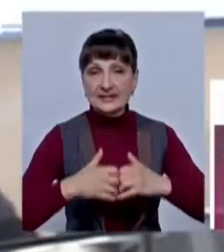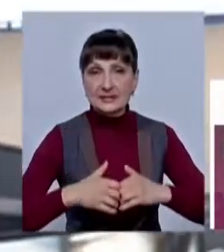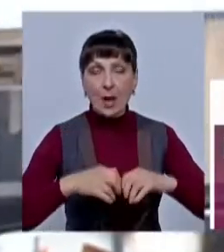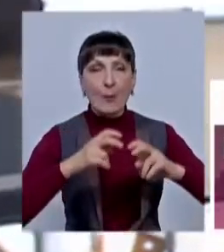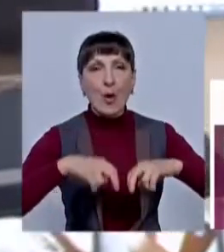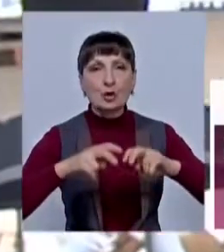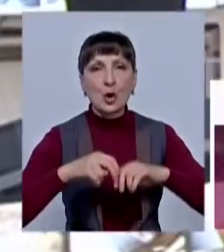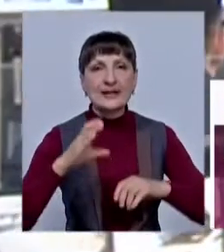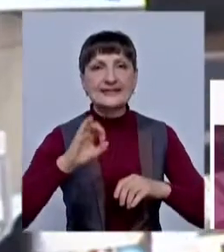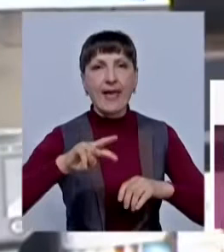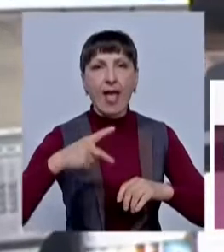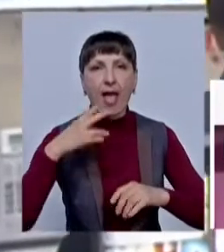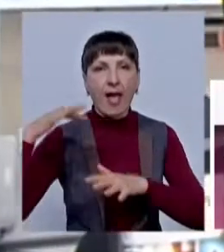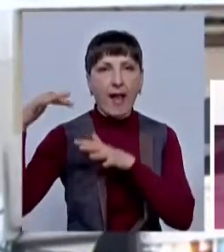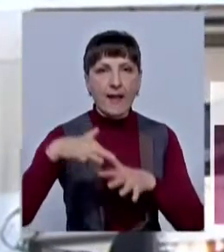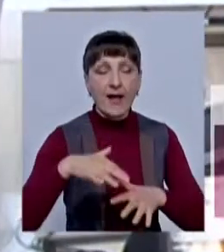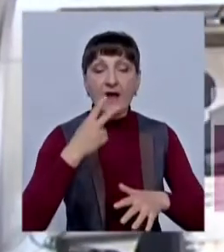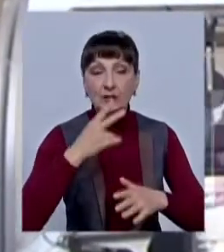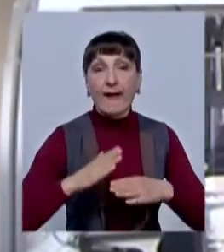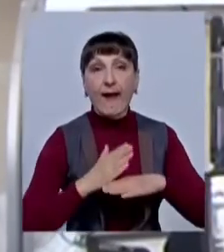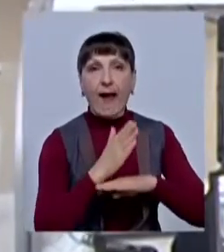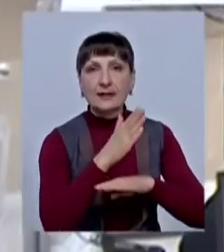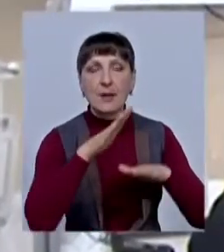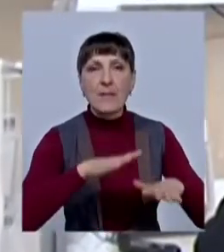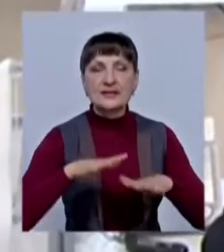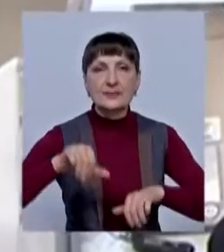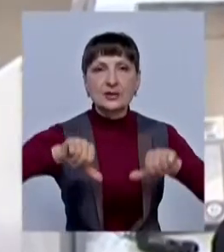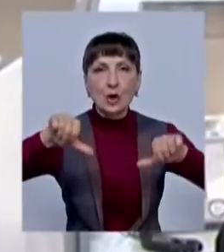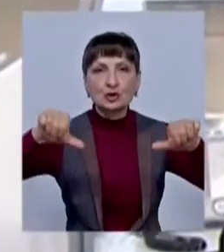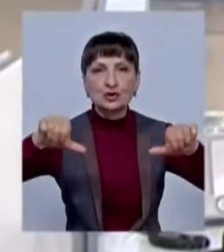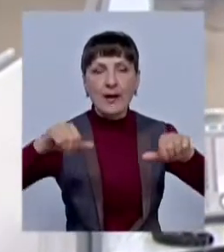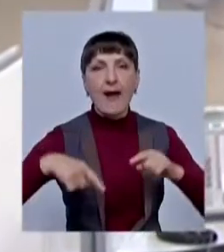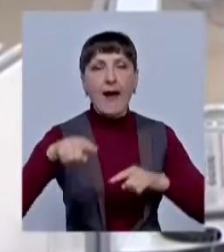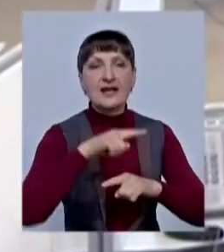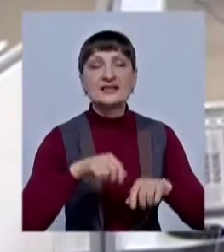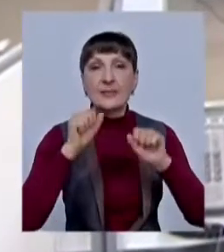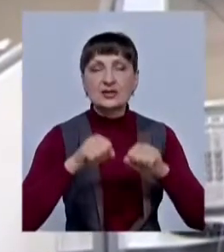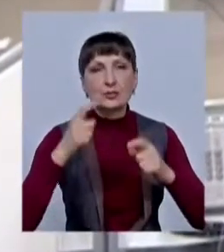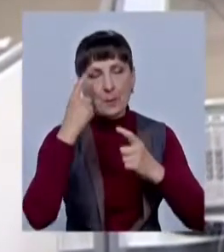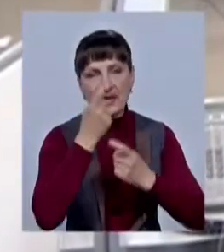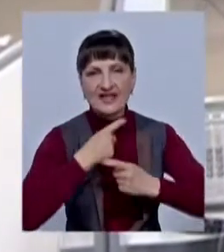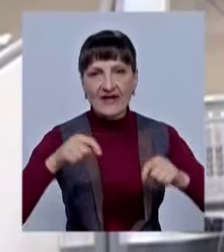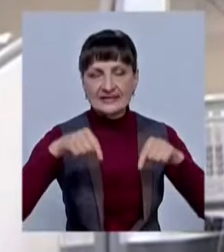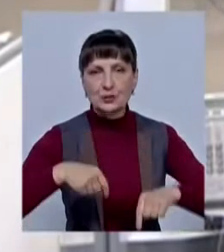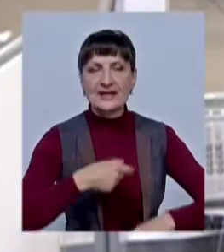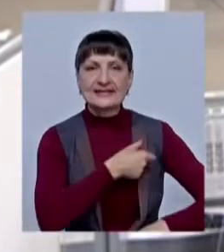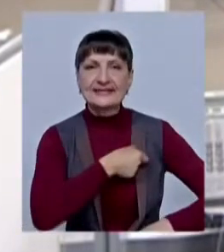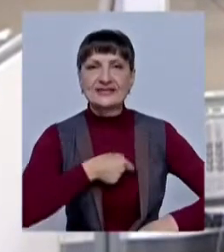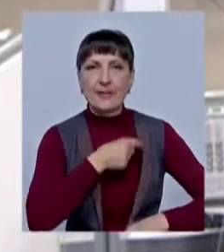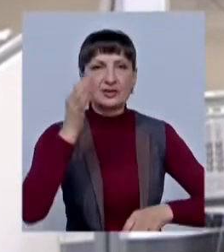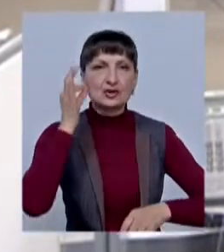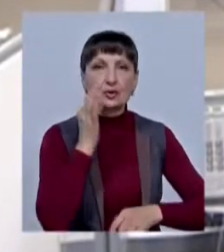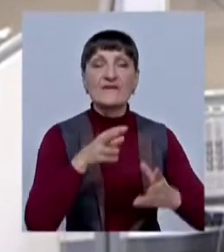мониторинга селевой опасности. Вот эти точки на карте, станции, которые в режиме реального времени способны передавать сюда, в диспетчерскую ДЧС,